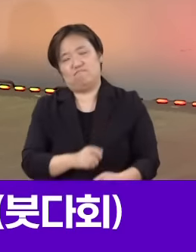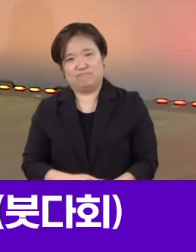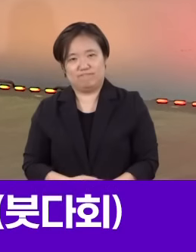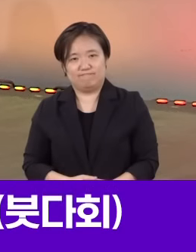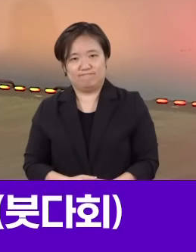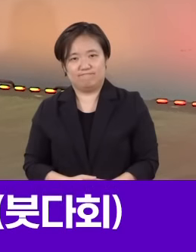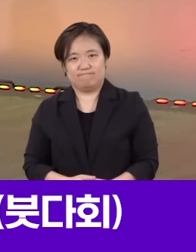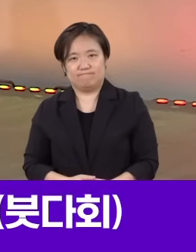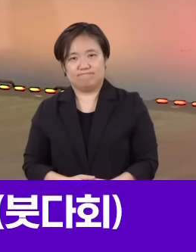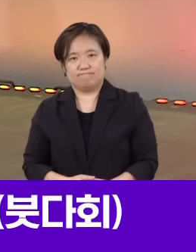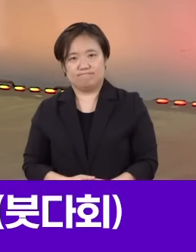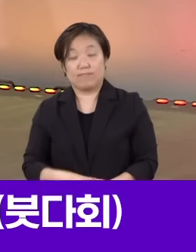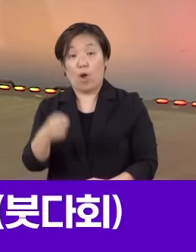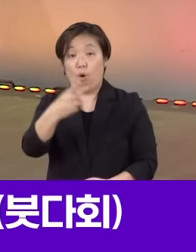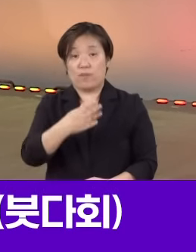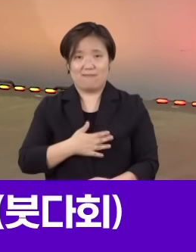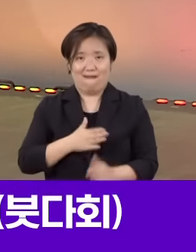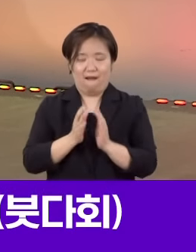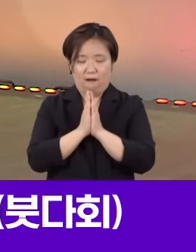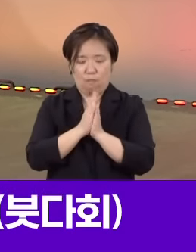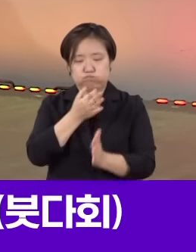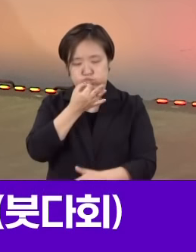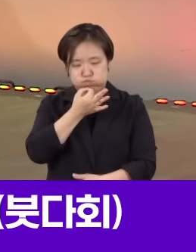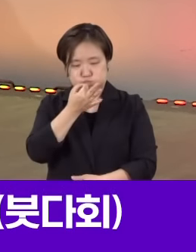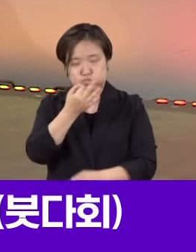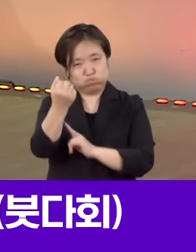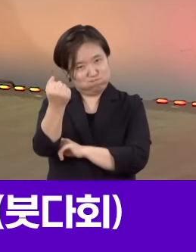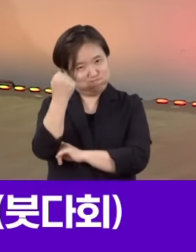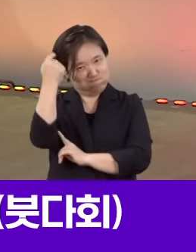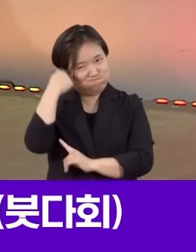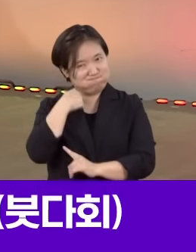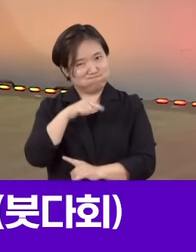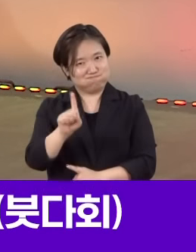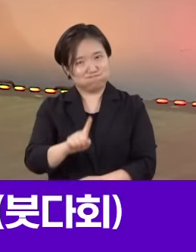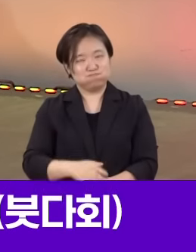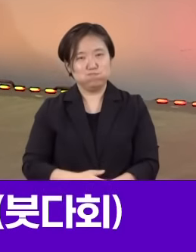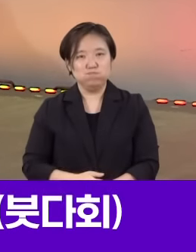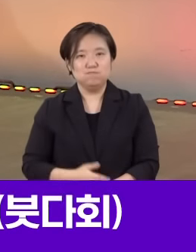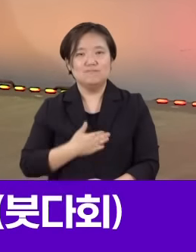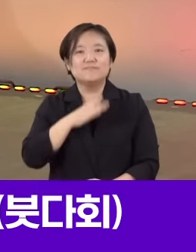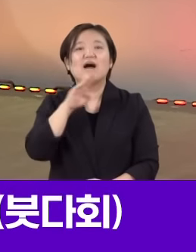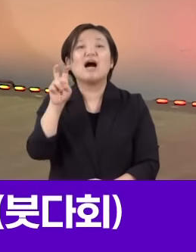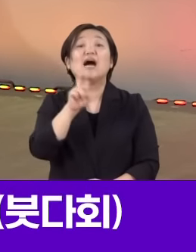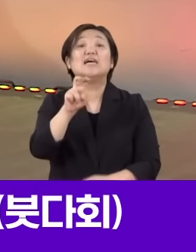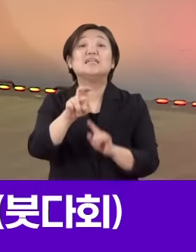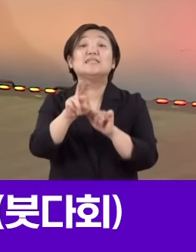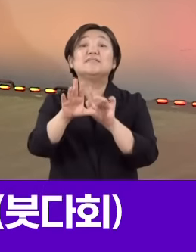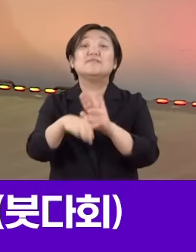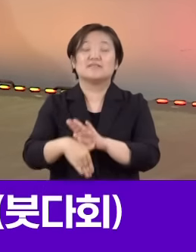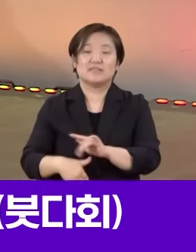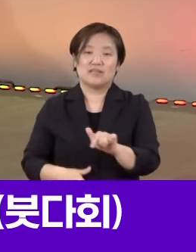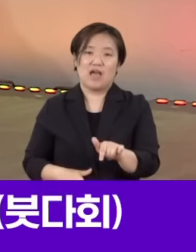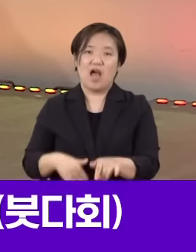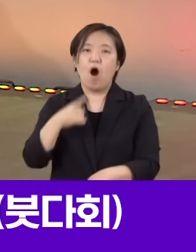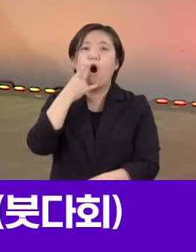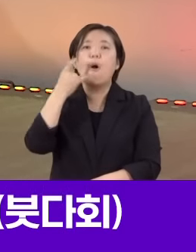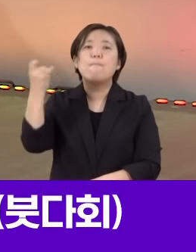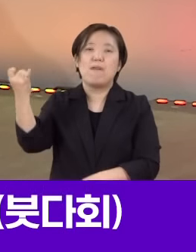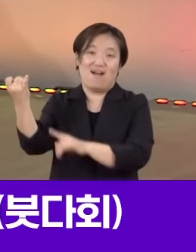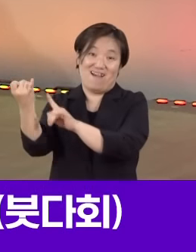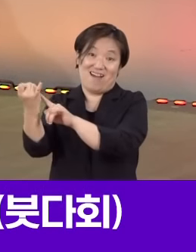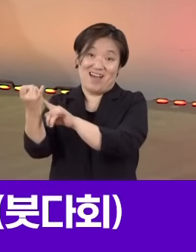적이 있는데요 20대 초반에 김에 있는 엄마 집에